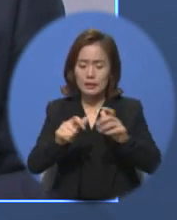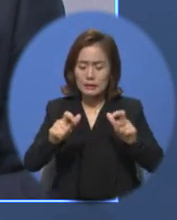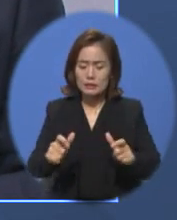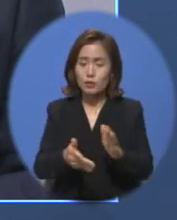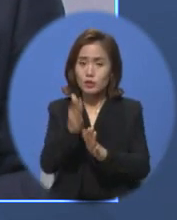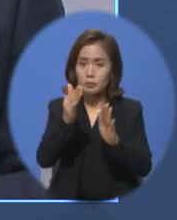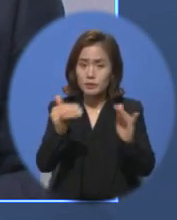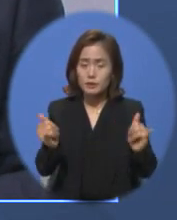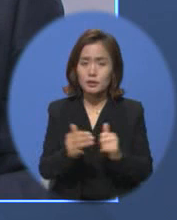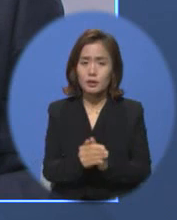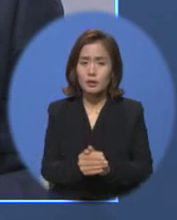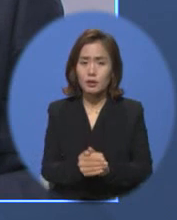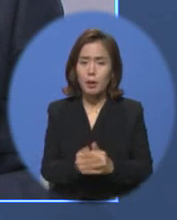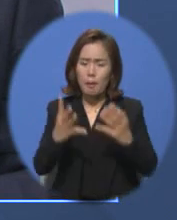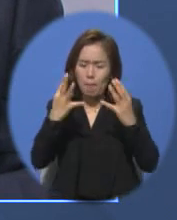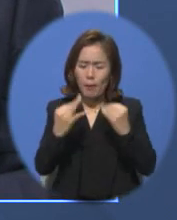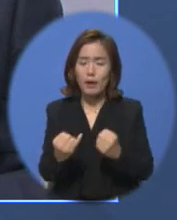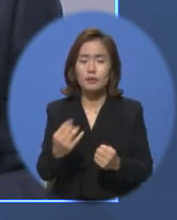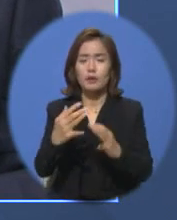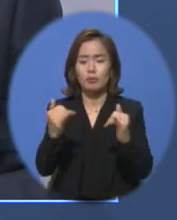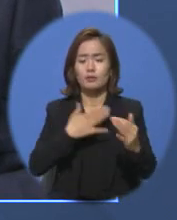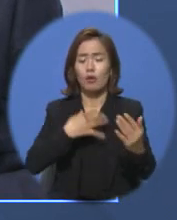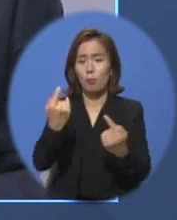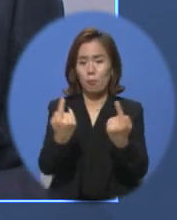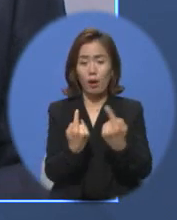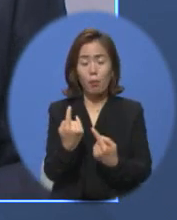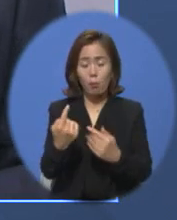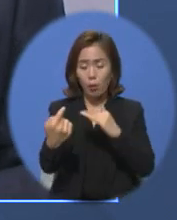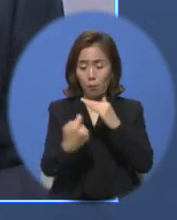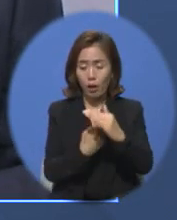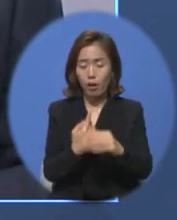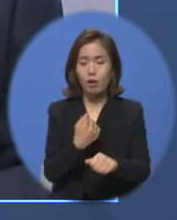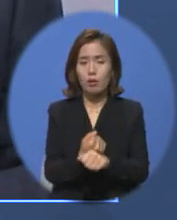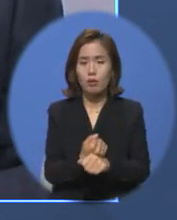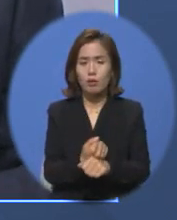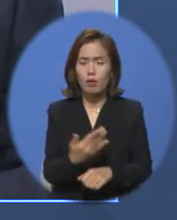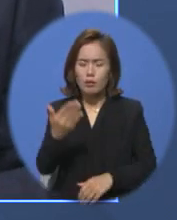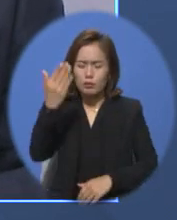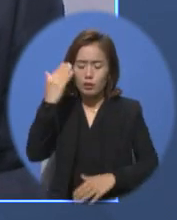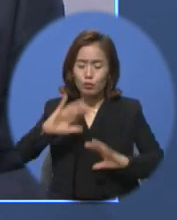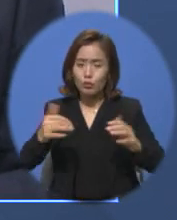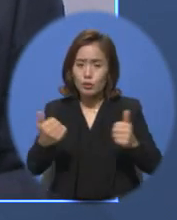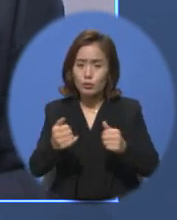수십명의지역 주민들이저를찾아왔습니다.그들은내게